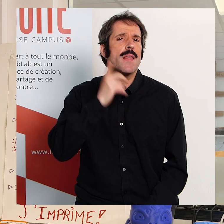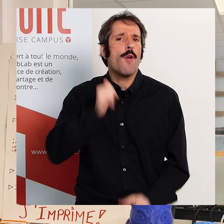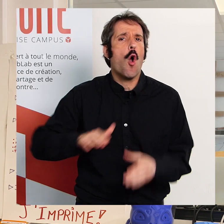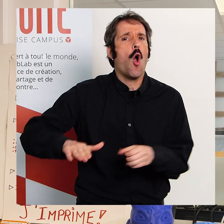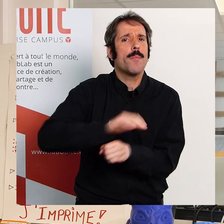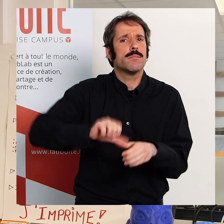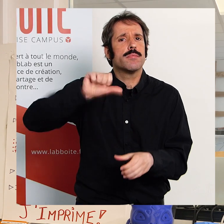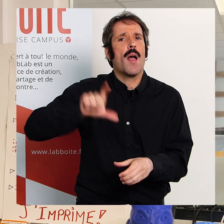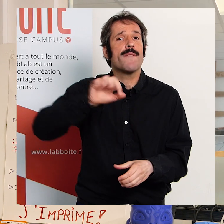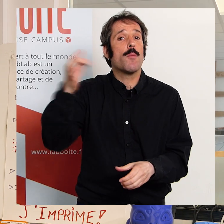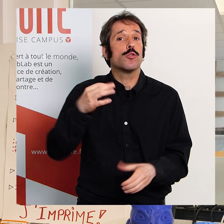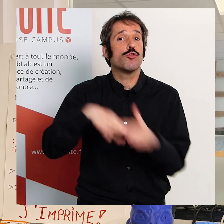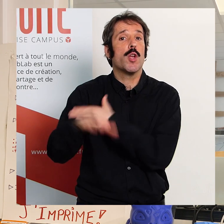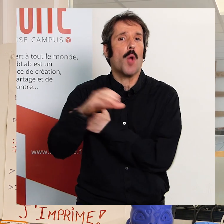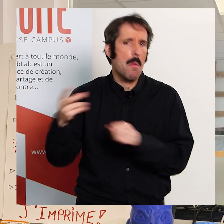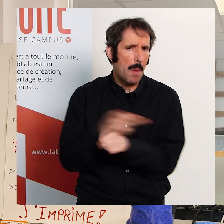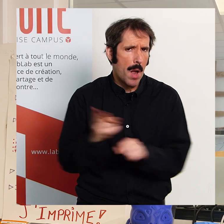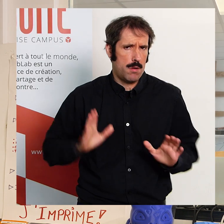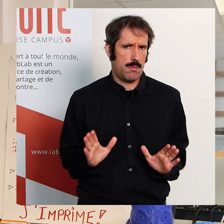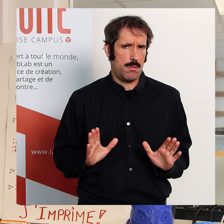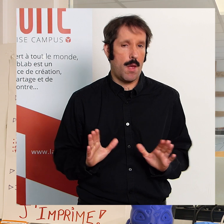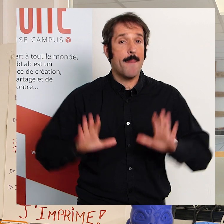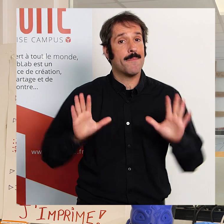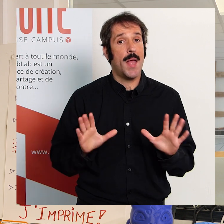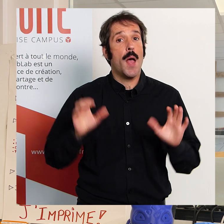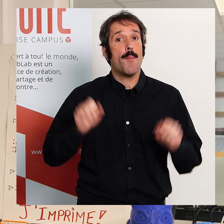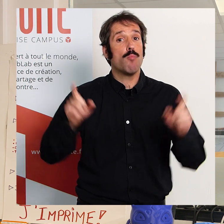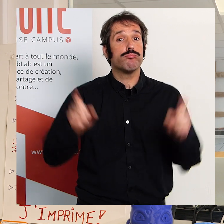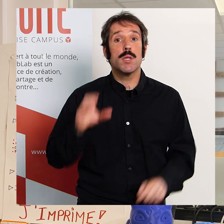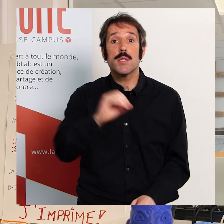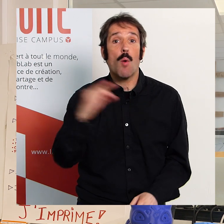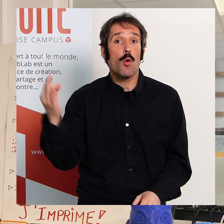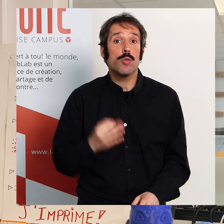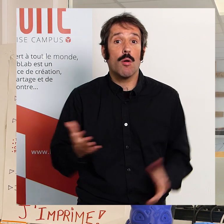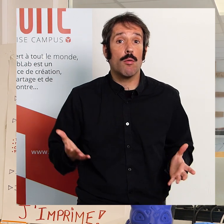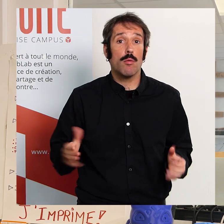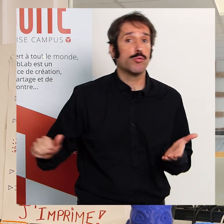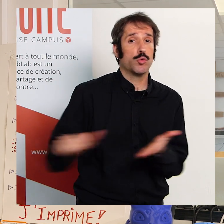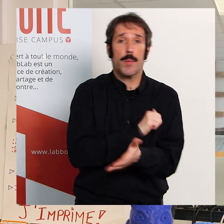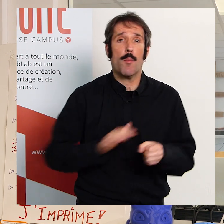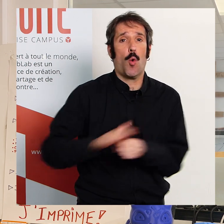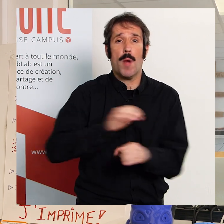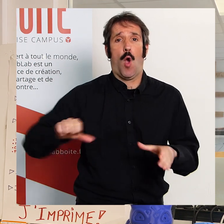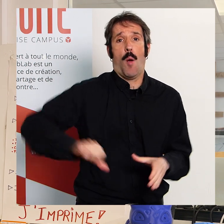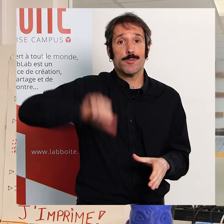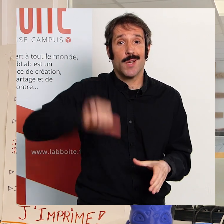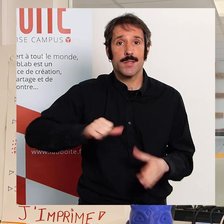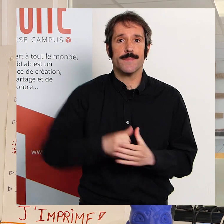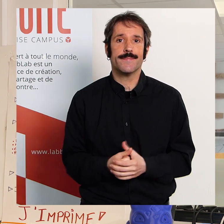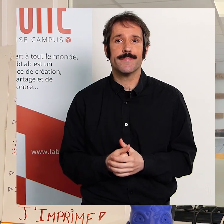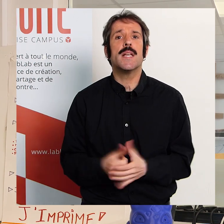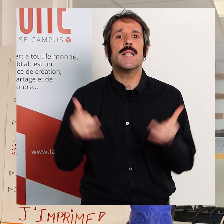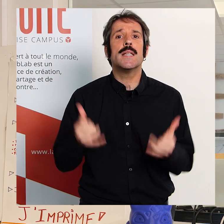Alors par défaut, le remplissage est de 20% dans Cura, ce qui est un bon compromis, mais vous pouvez le mettre à 0% et supprimer complètement le